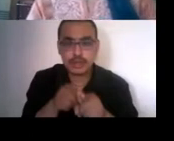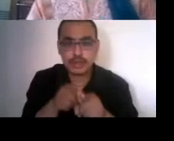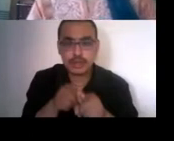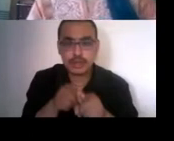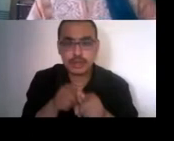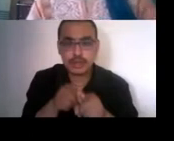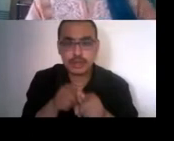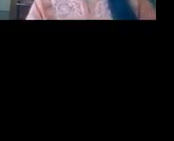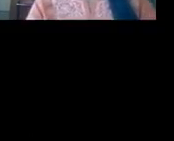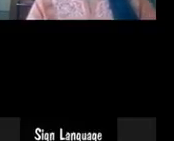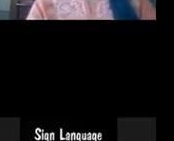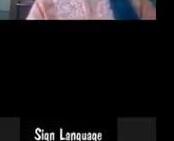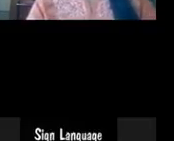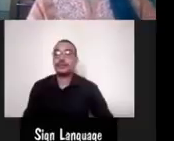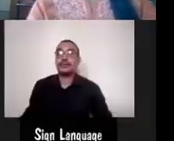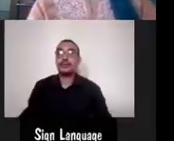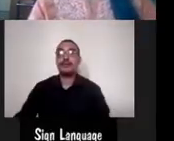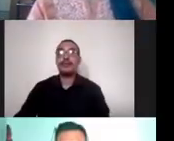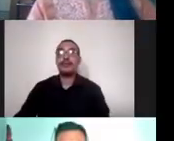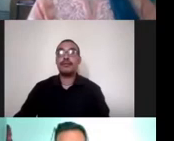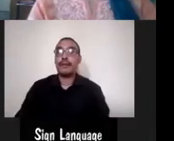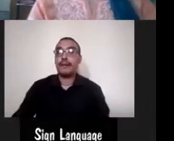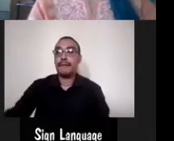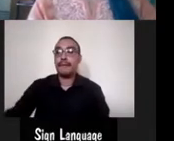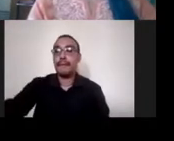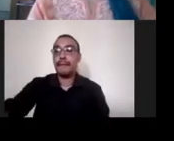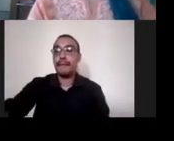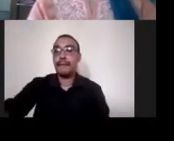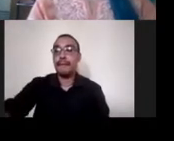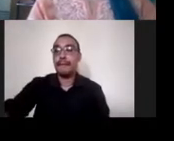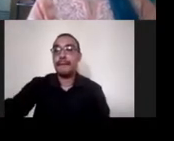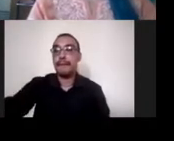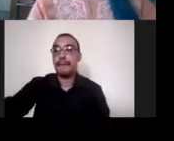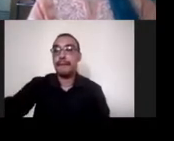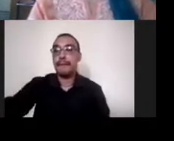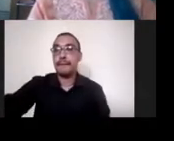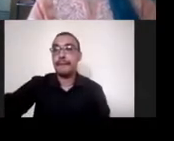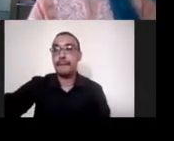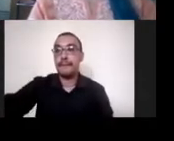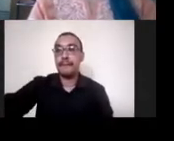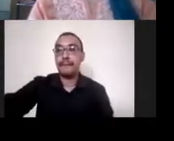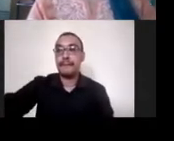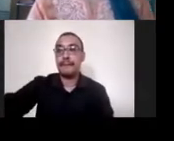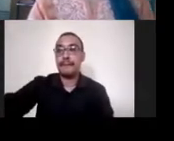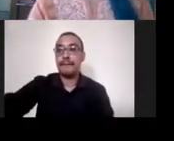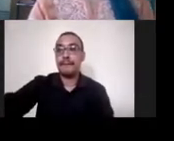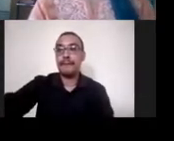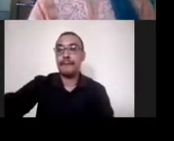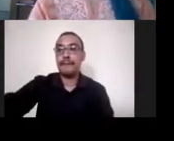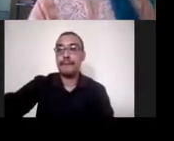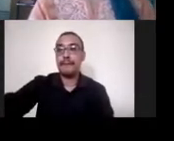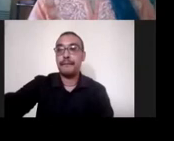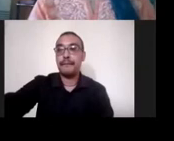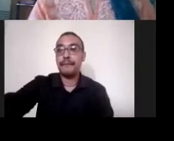भट्टीमा बस्यो कि हो त्यो मतलबै हुँदैन तर महिलाले चाहिँ घरबाट बाहिर निस्किने बित्तिकै कहाँ गएको थियो के गरेको थियो यो